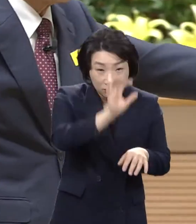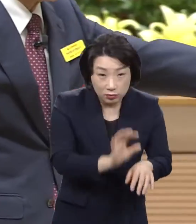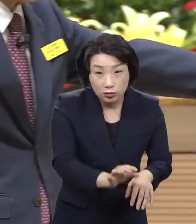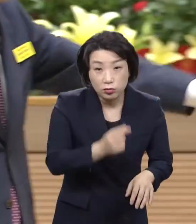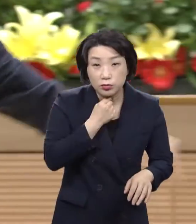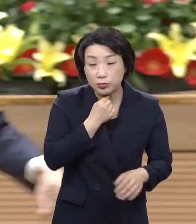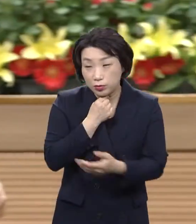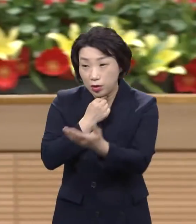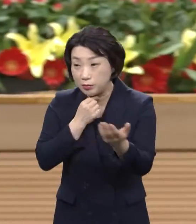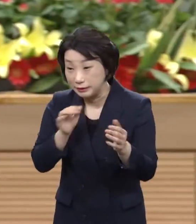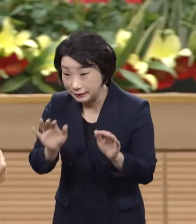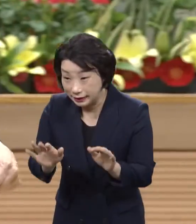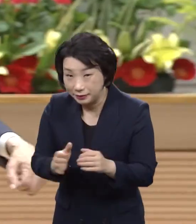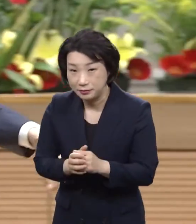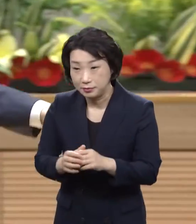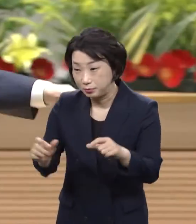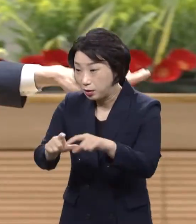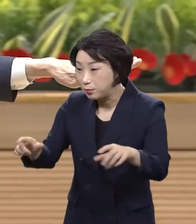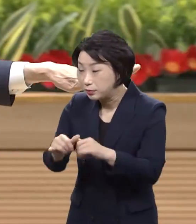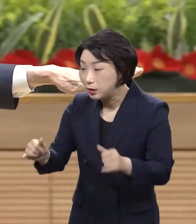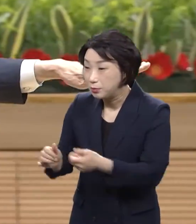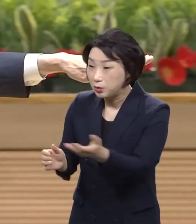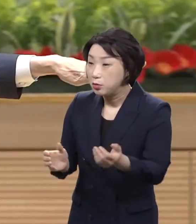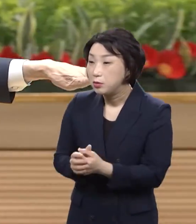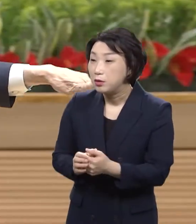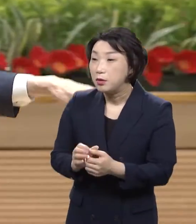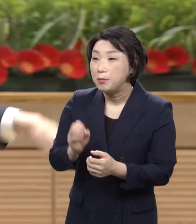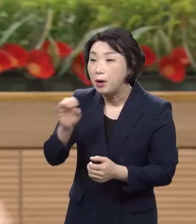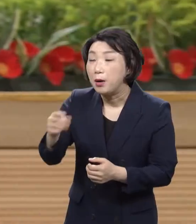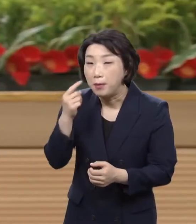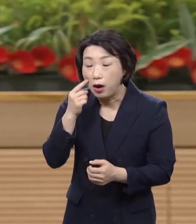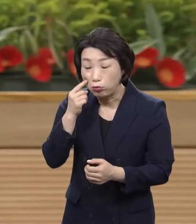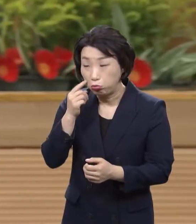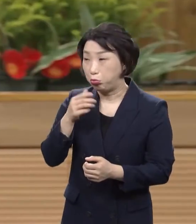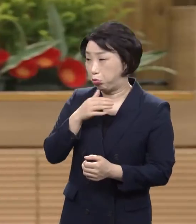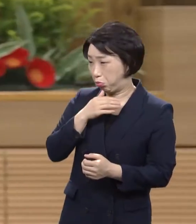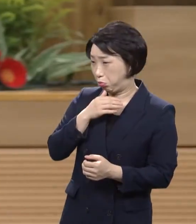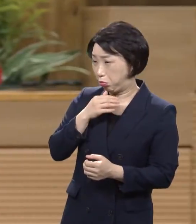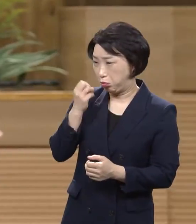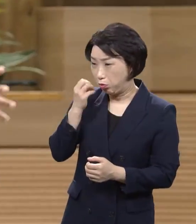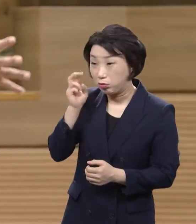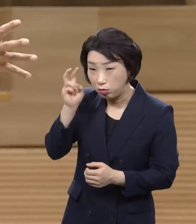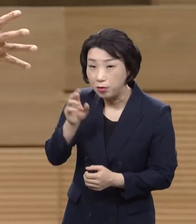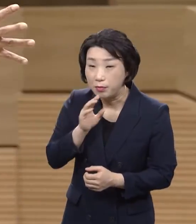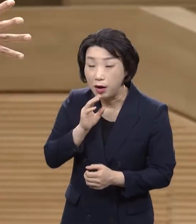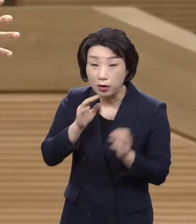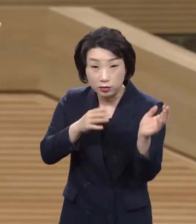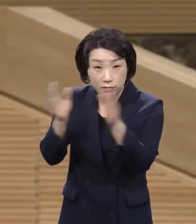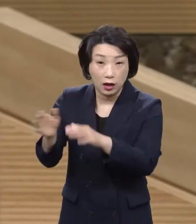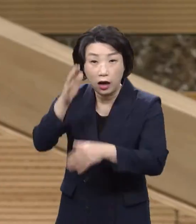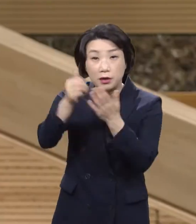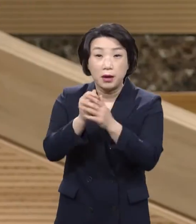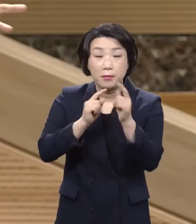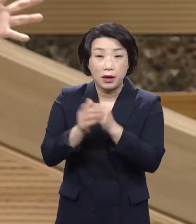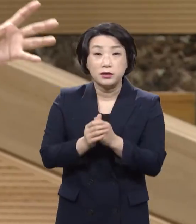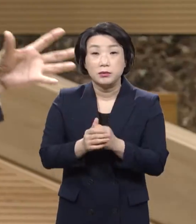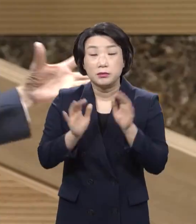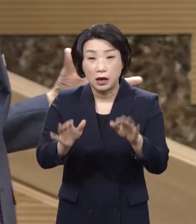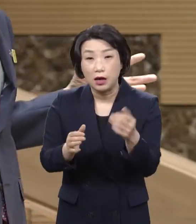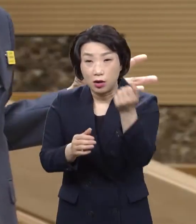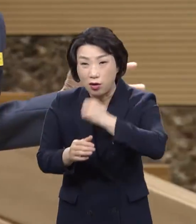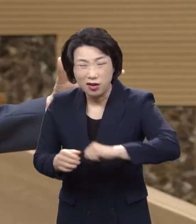평범한 사람에게 이렇게 얘기를 했으면 이해가 되는데 하나님 말씀을 단 한